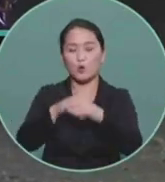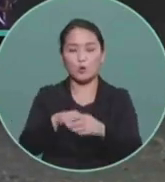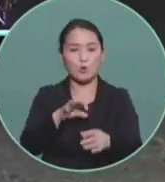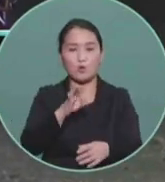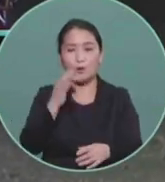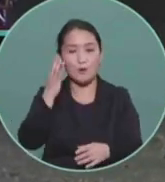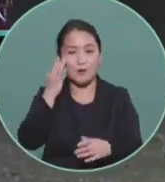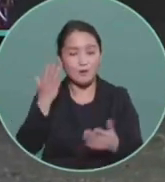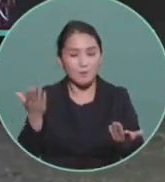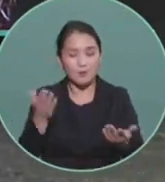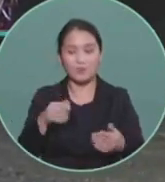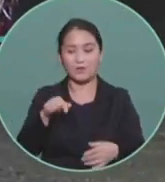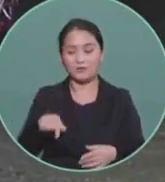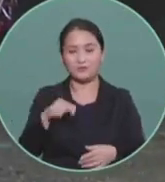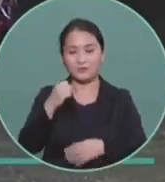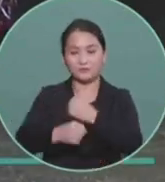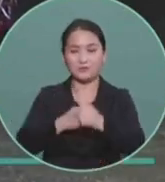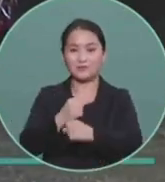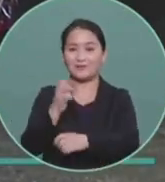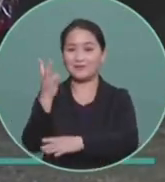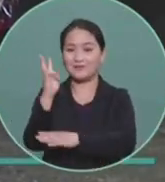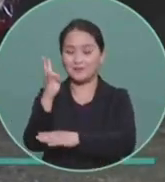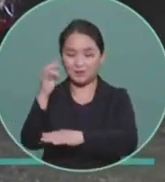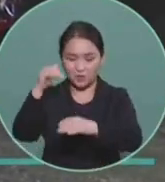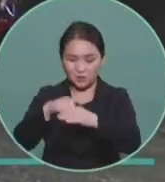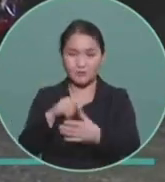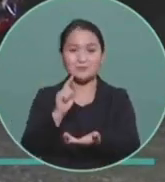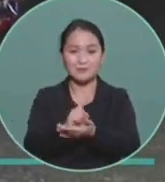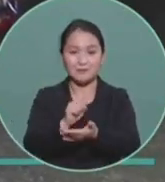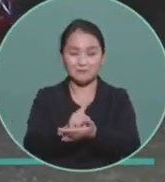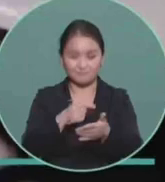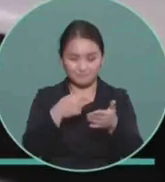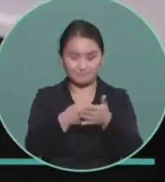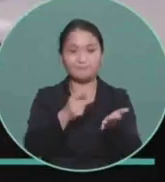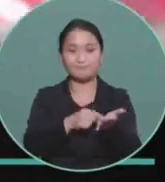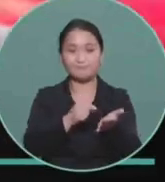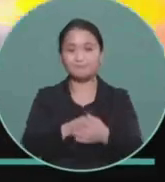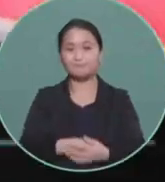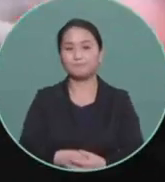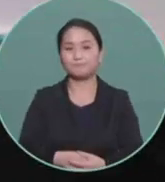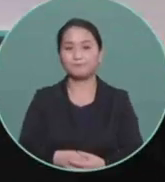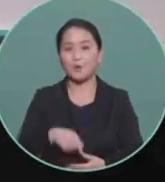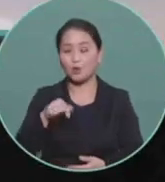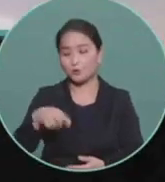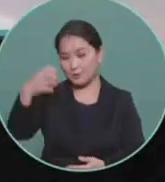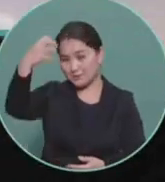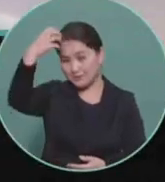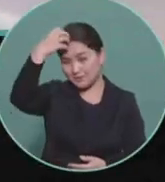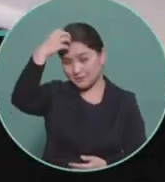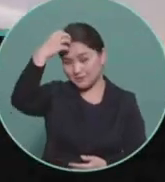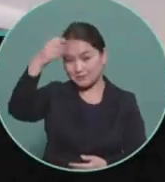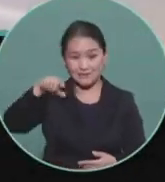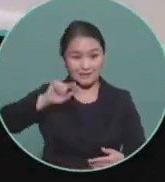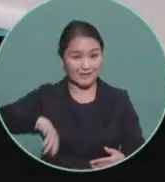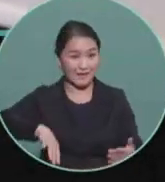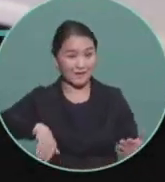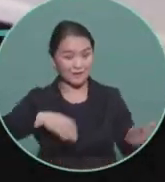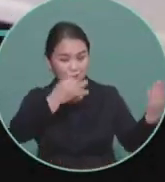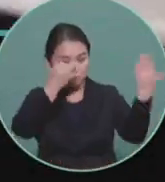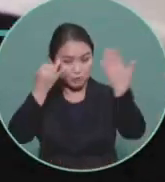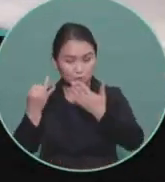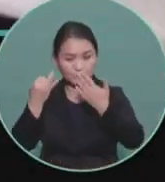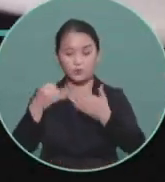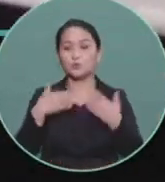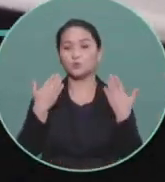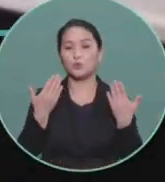аргагүй байгаа. Энэ жил бол налаахыг оруулах үнэхээр зайлшгүй шаардлагатай байгаа гэж үзэж байгаа. Одоо засгийн газраар ирэх 7 хоногт